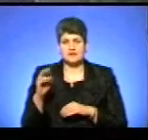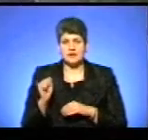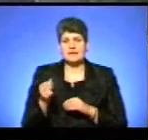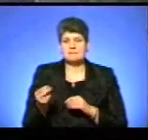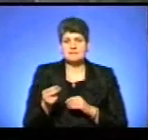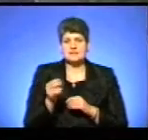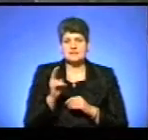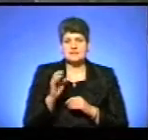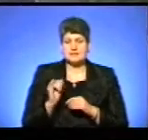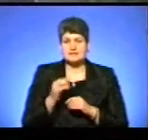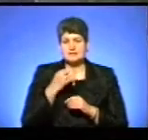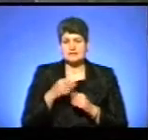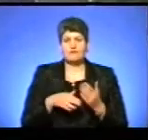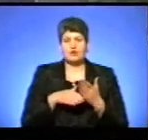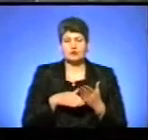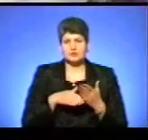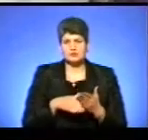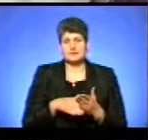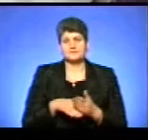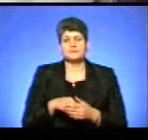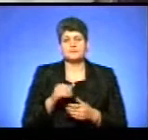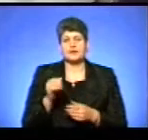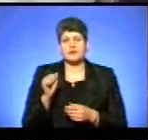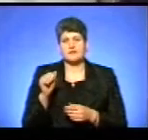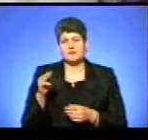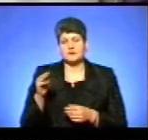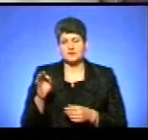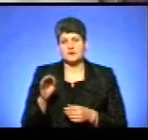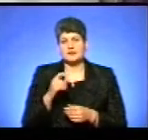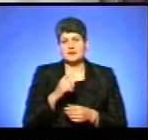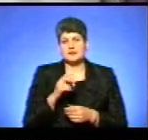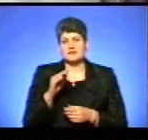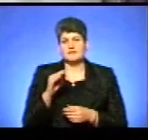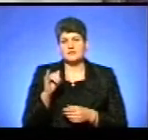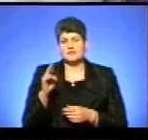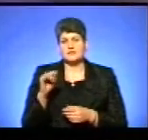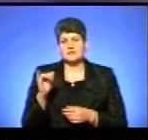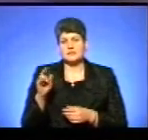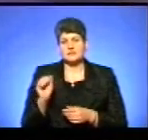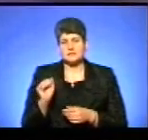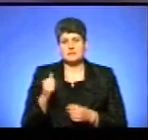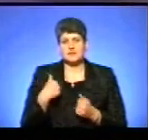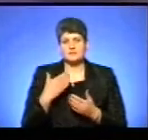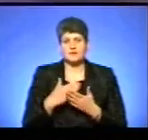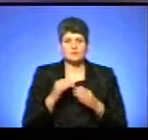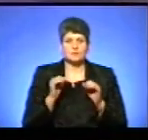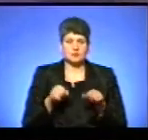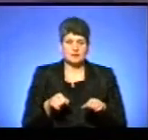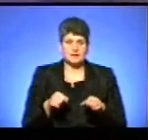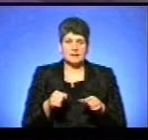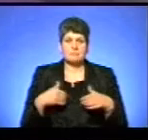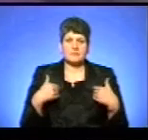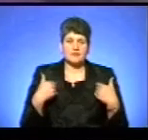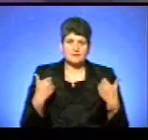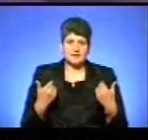волонтер логістичного центру допомоги бійцям антитерористичної операції Христина Фетіця. Ми маємо можливість